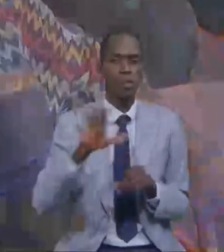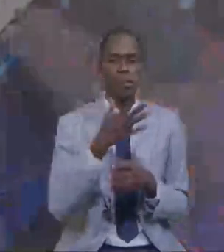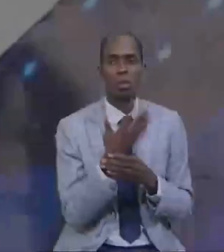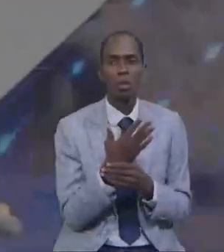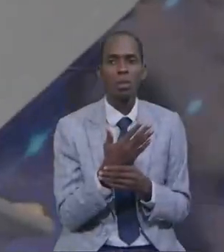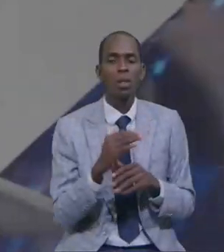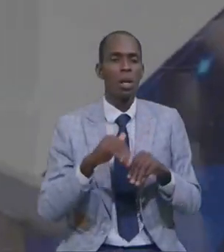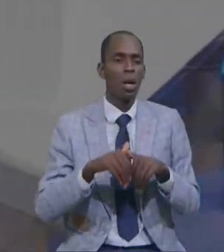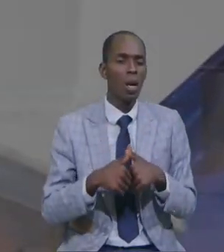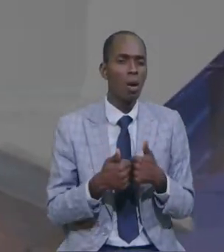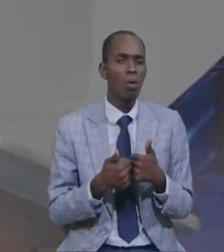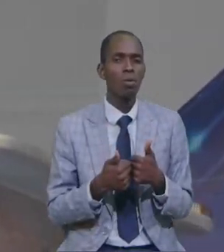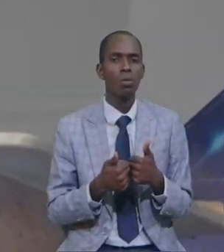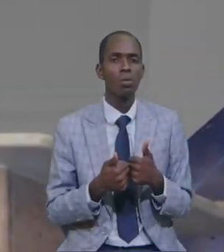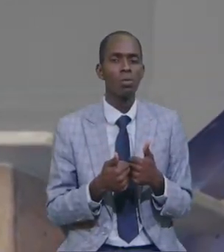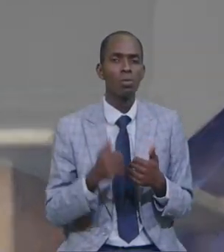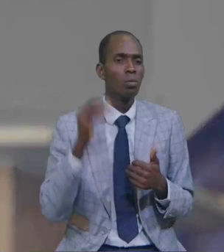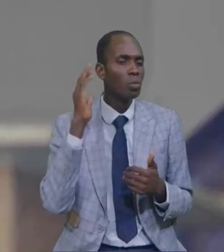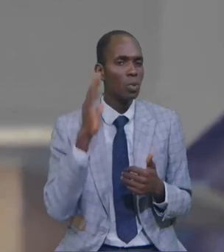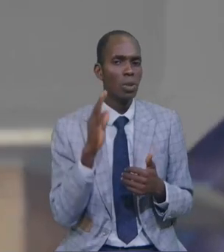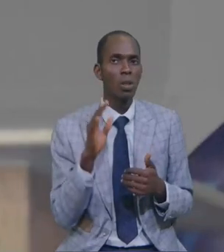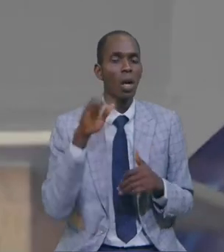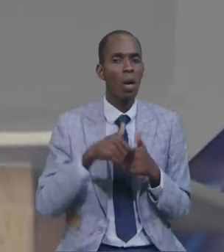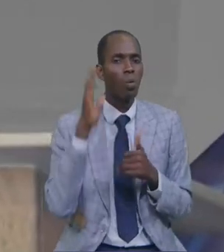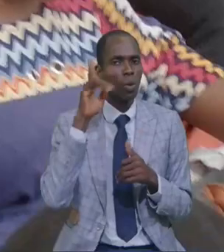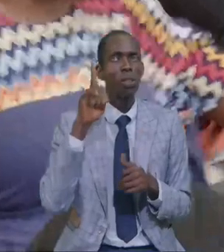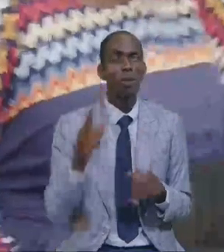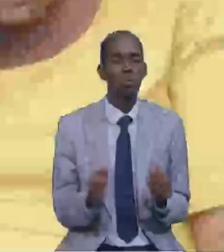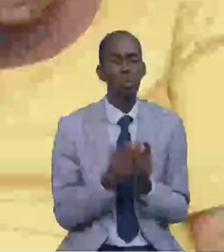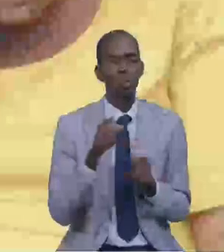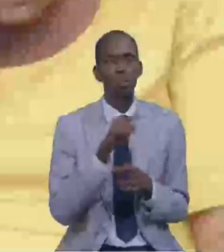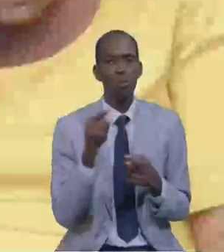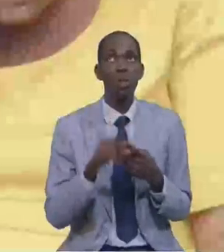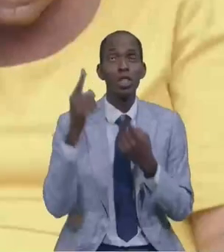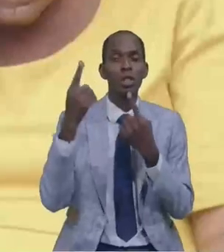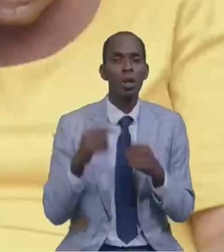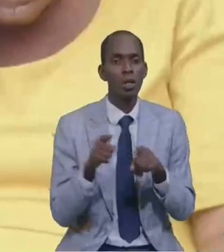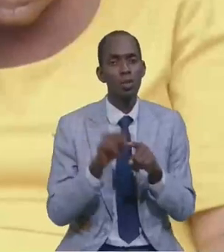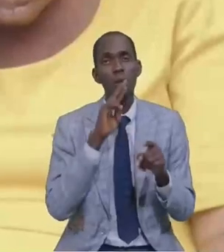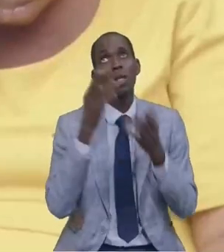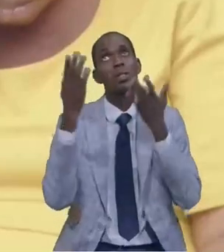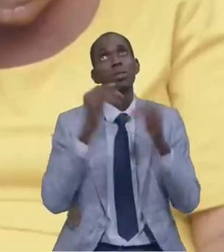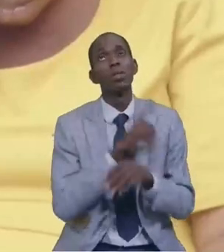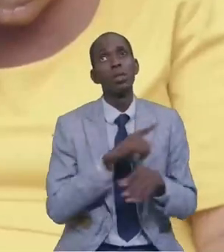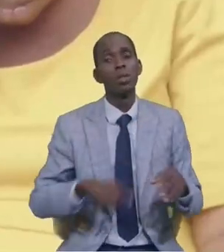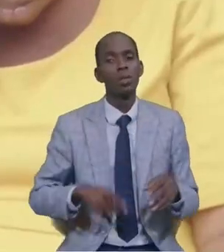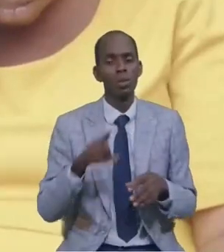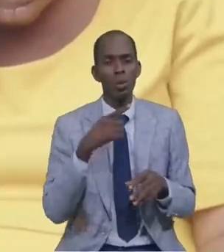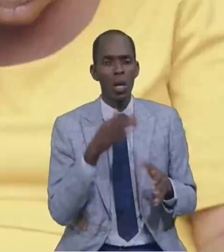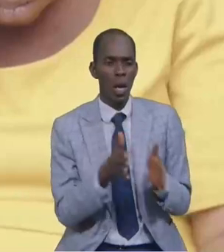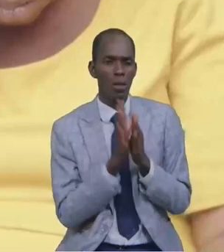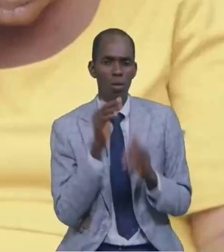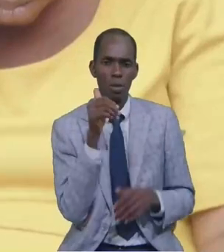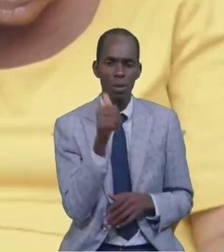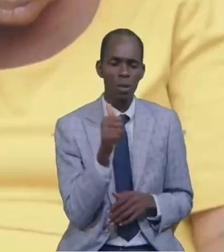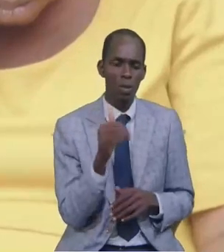poses la question. Est-ce que ceci sera acceptable au Seigneur à son retour? visualise les pères, le Seigneur